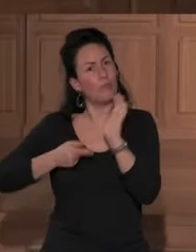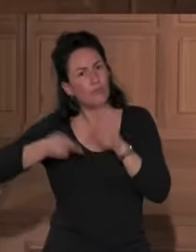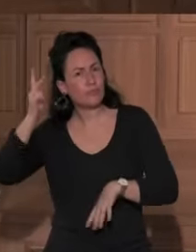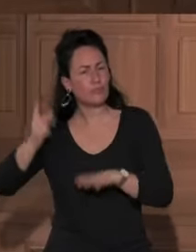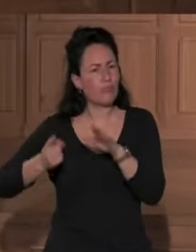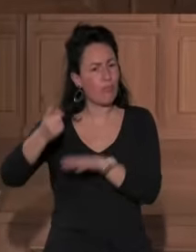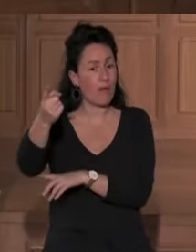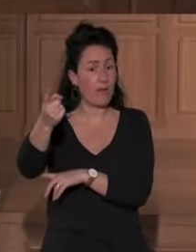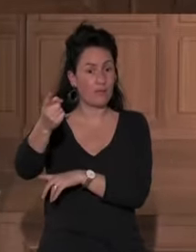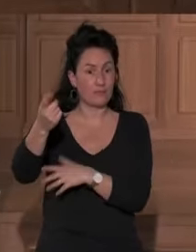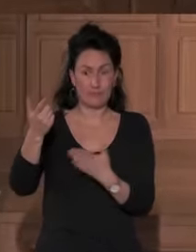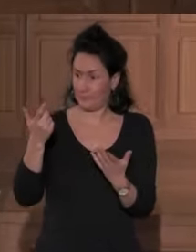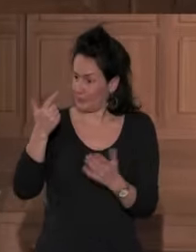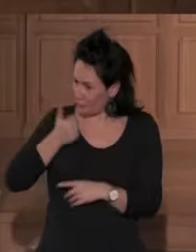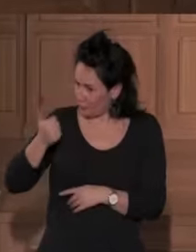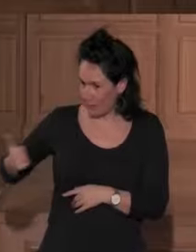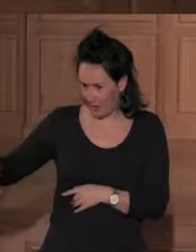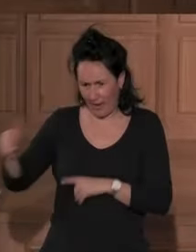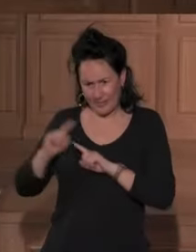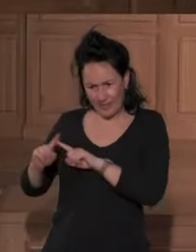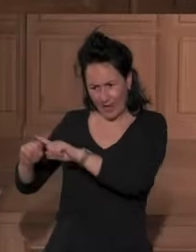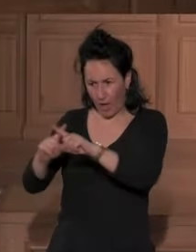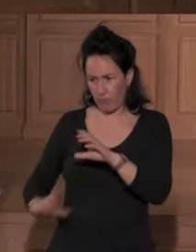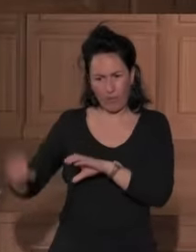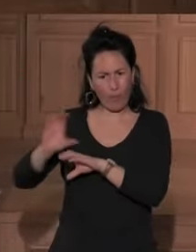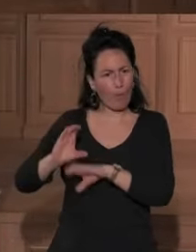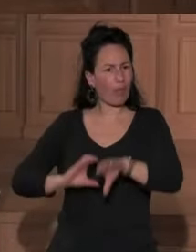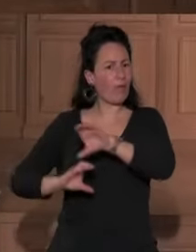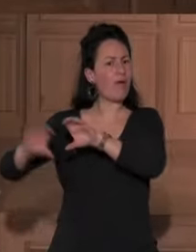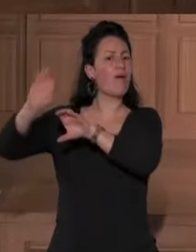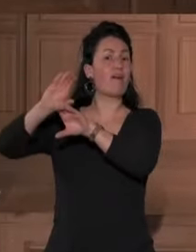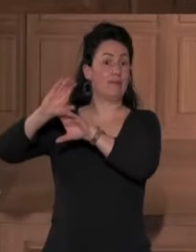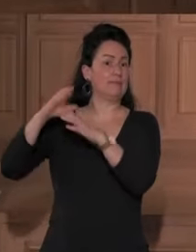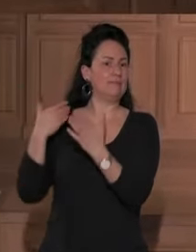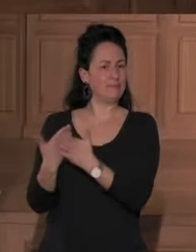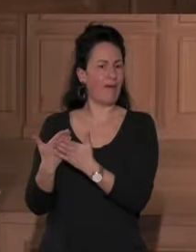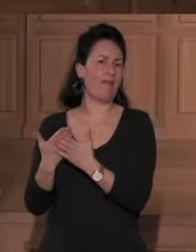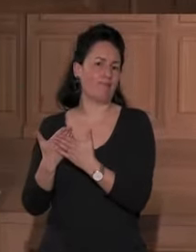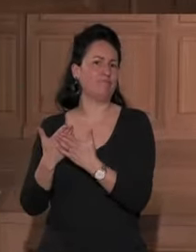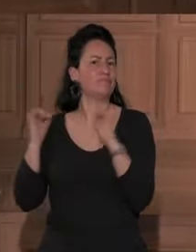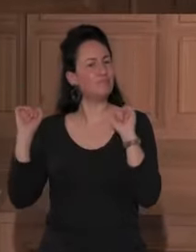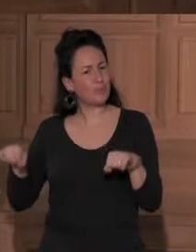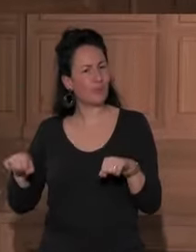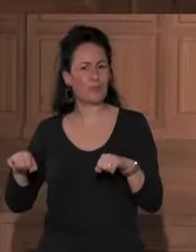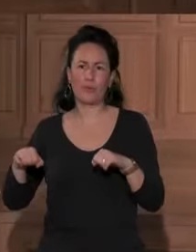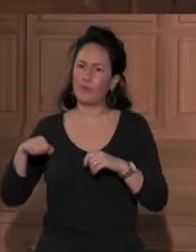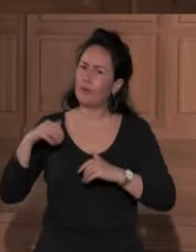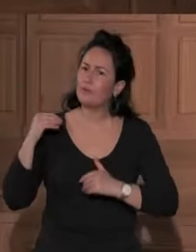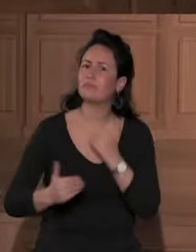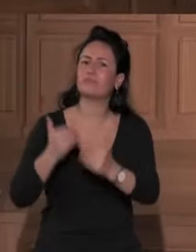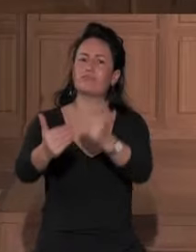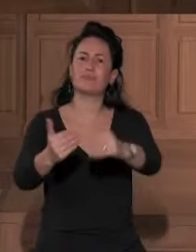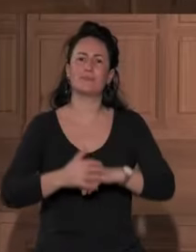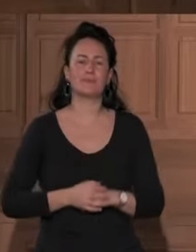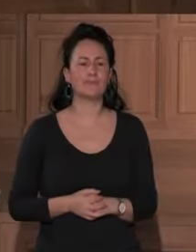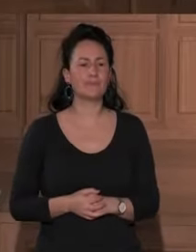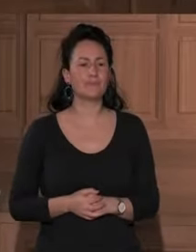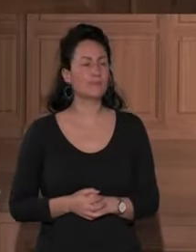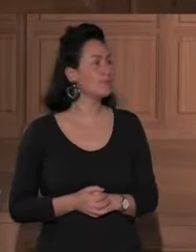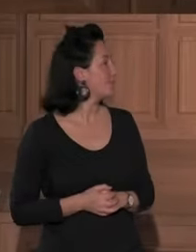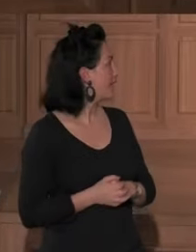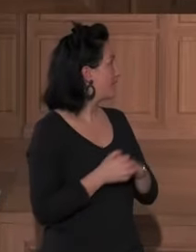de la fraternité, c'est qu'on est chacun bien différent et chacun bien nécessaire les uns aux autres, et que voilà, il y a une sorte de grâce qui est donnée là-dedans. Voilà, donc